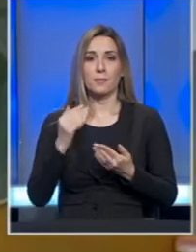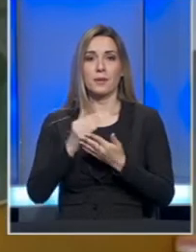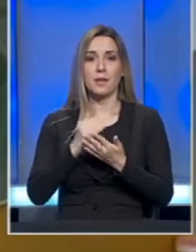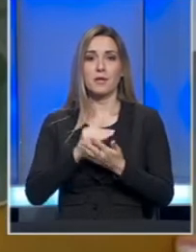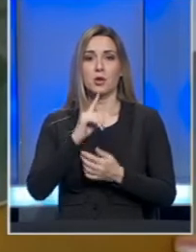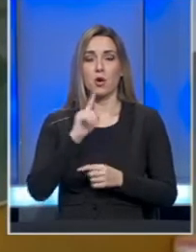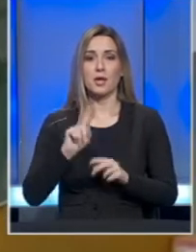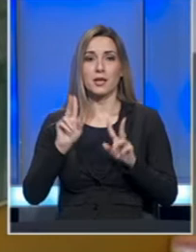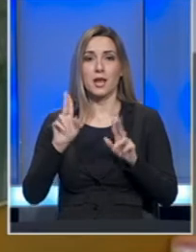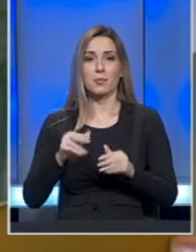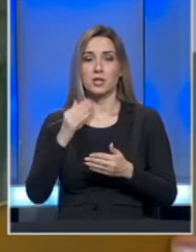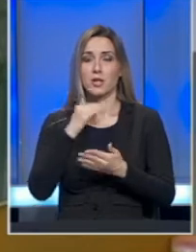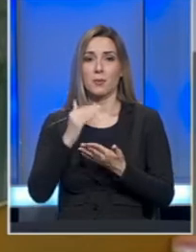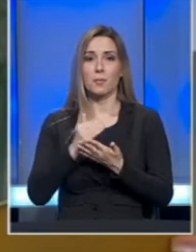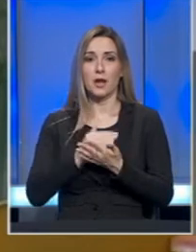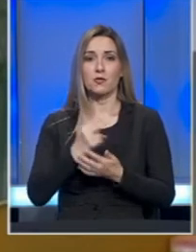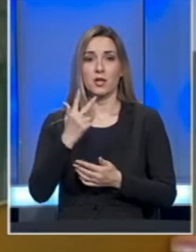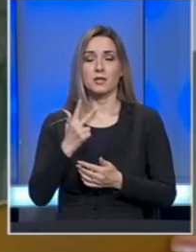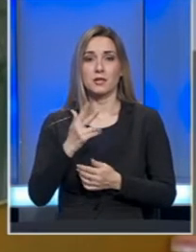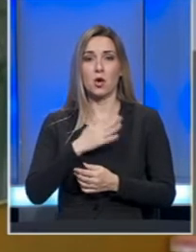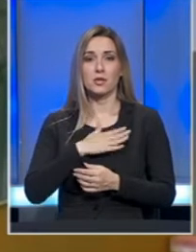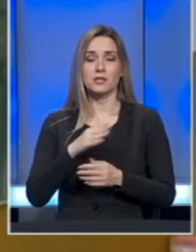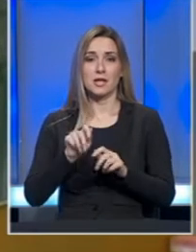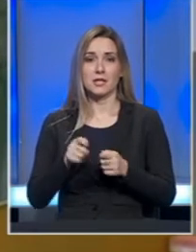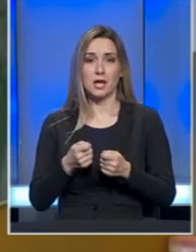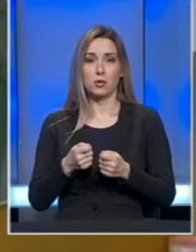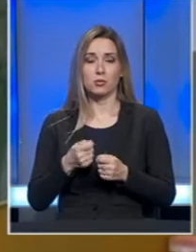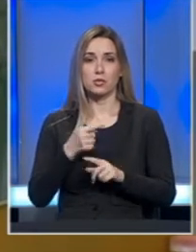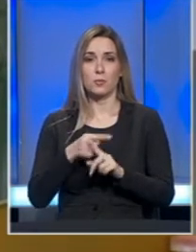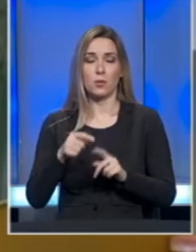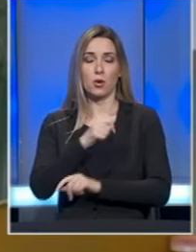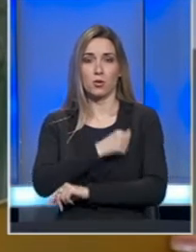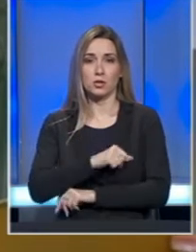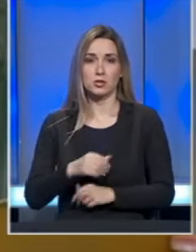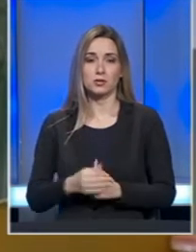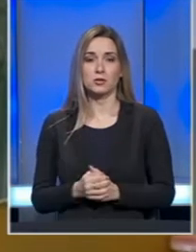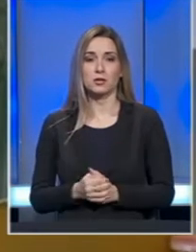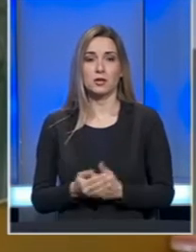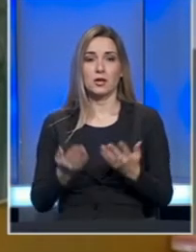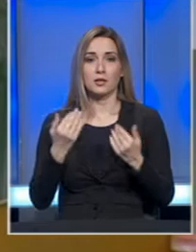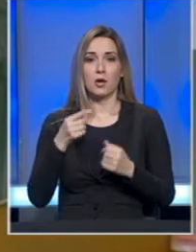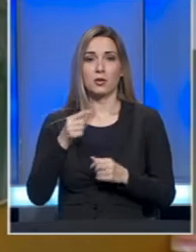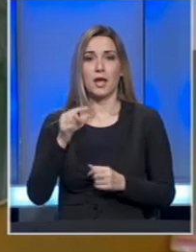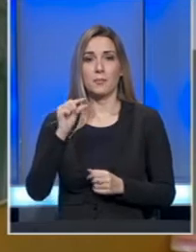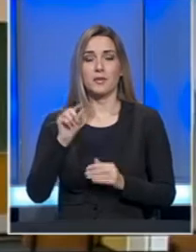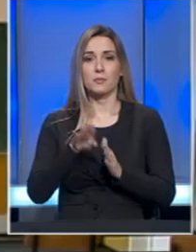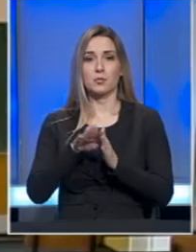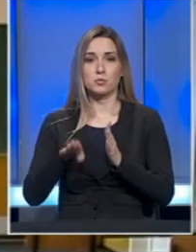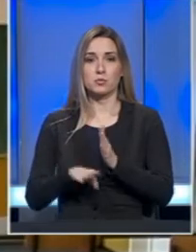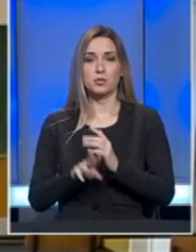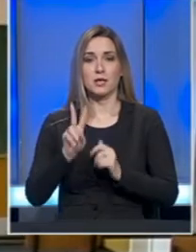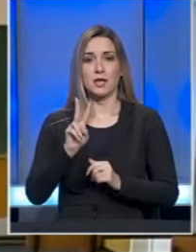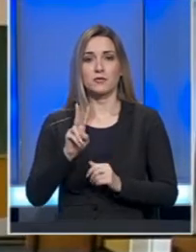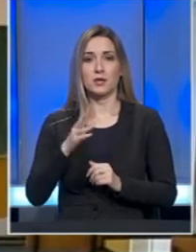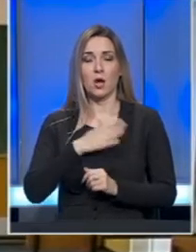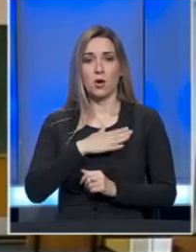kojih ne možete po pravilniku tri ocjene zaključiti, najmanje tri ocjene u polugodištu, tako da je taj minimum spušten na dvije ocjene,